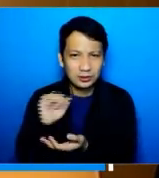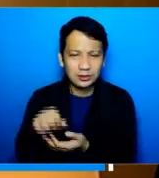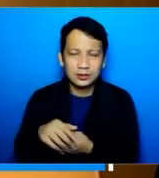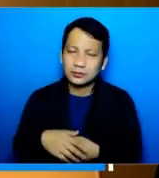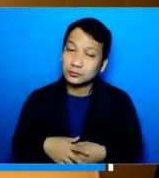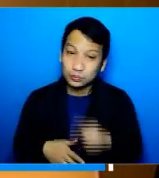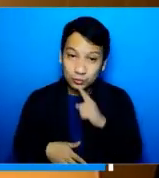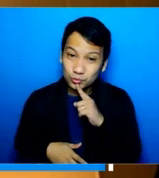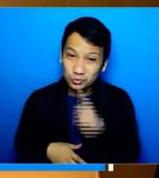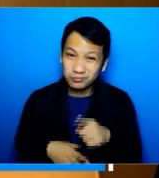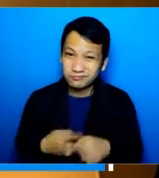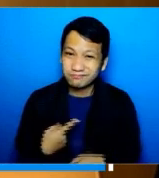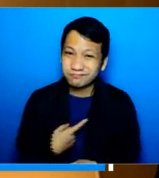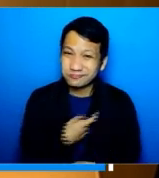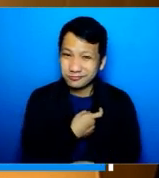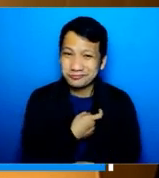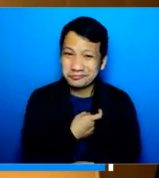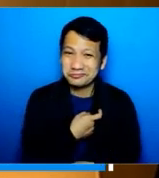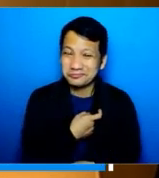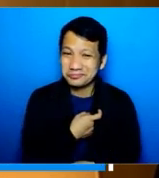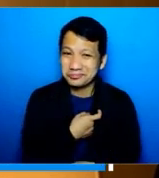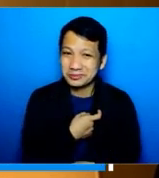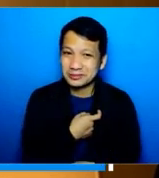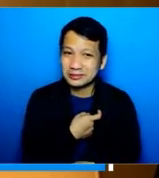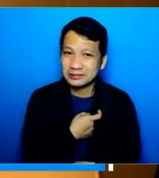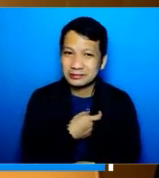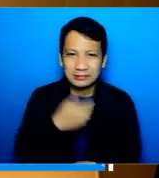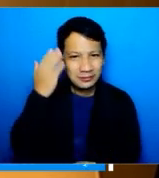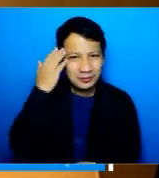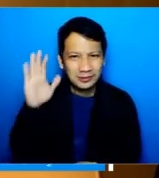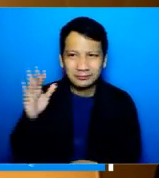na hindi mo maintindihan yung bang